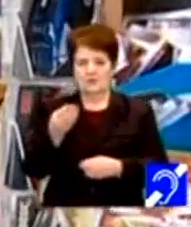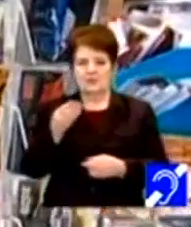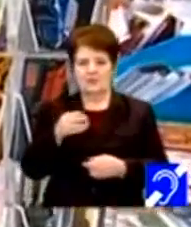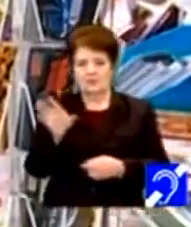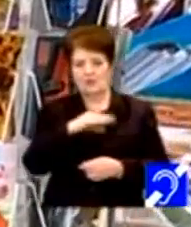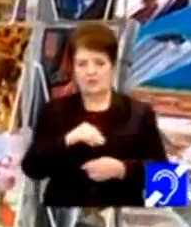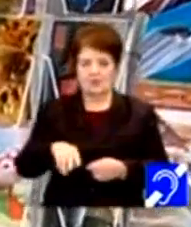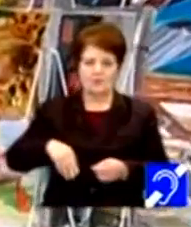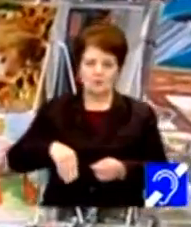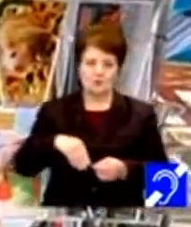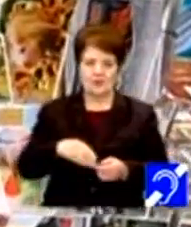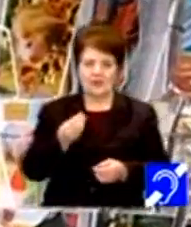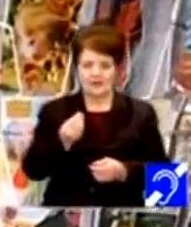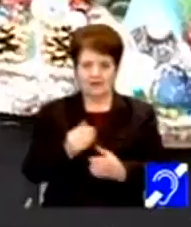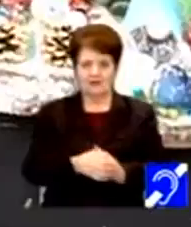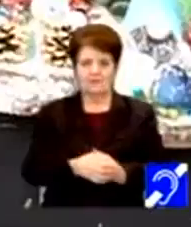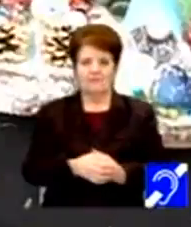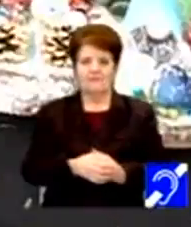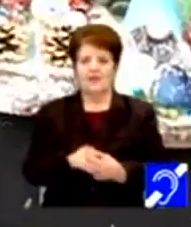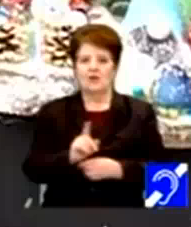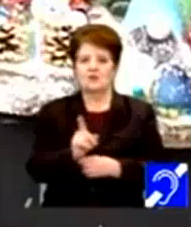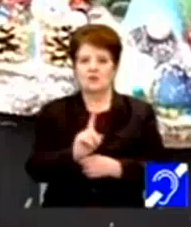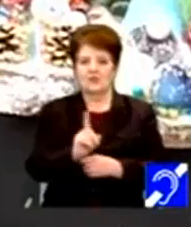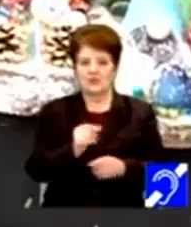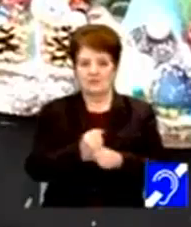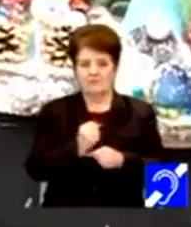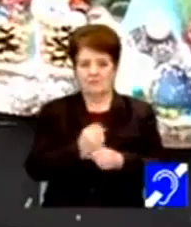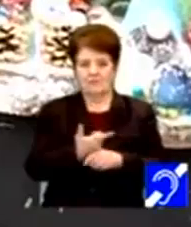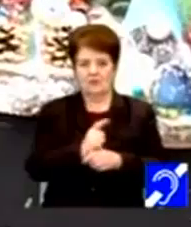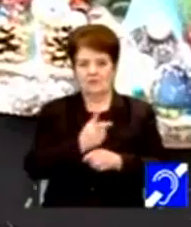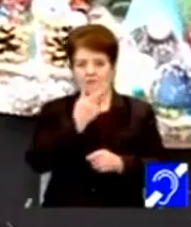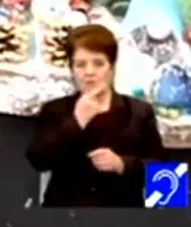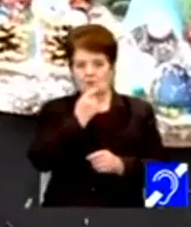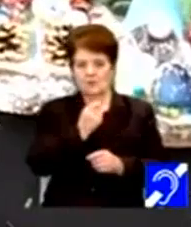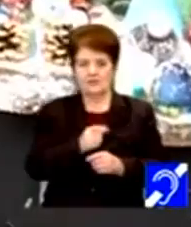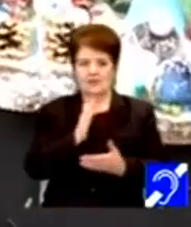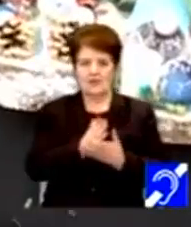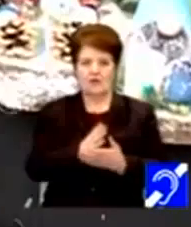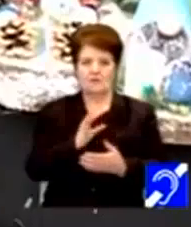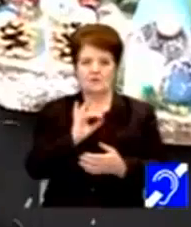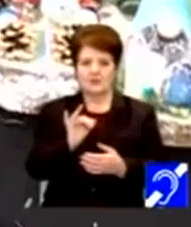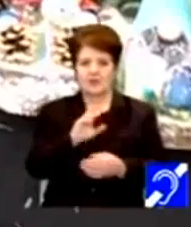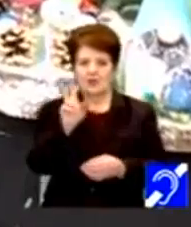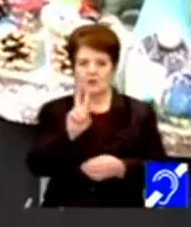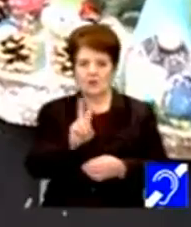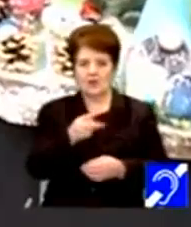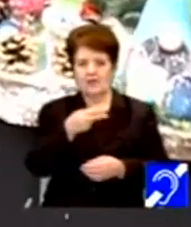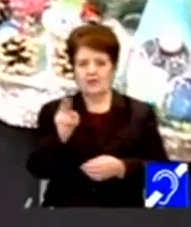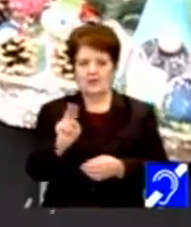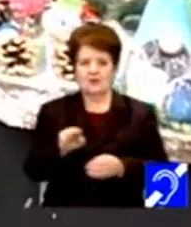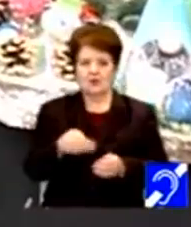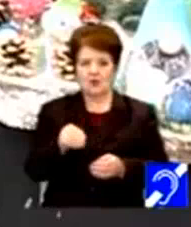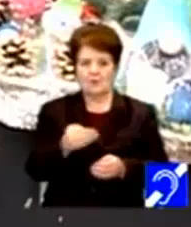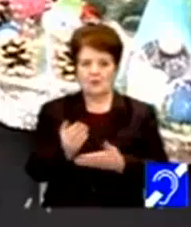Am confecționat șoricei foarte frumoși, care au și dolari, euro și lopățică